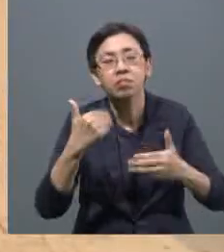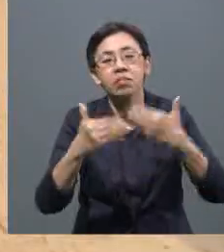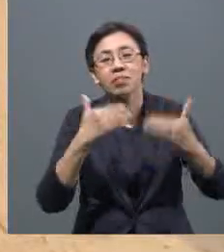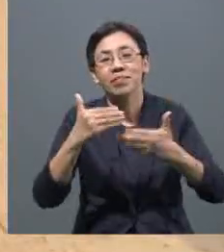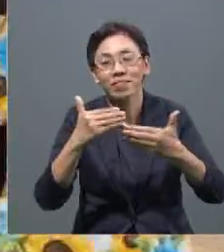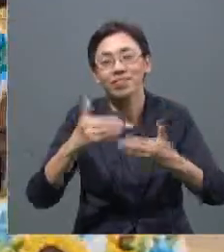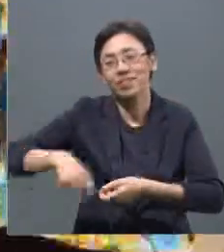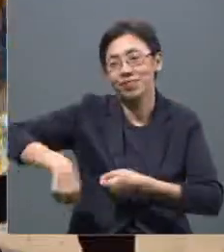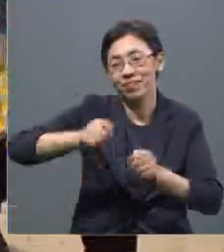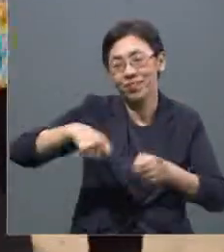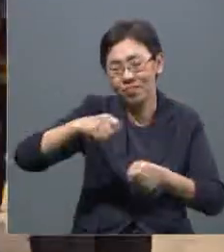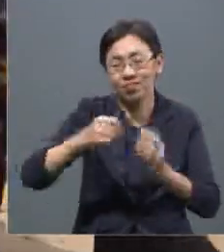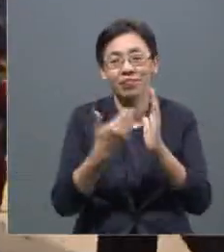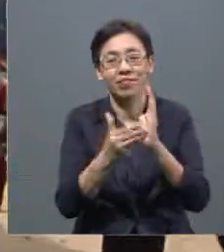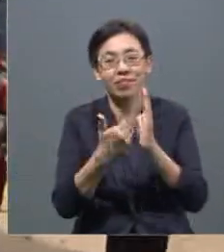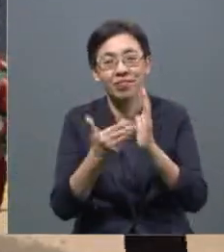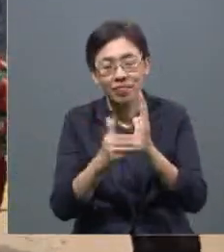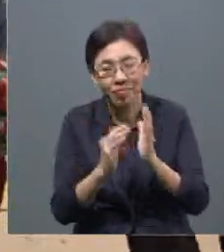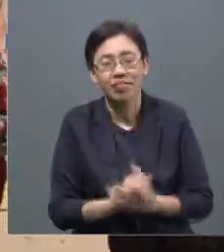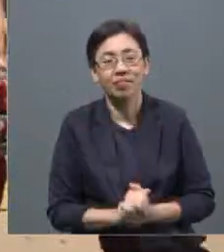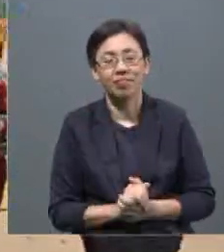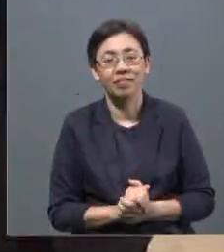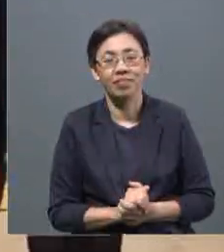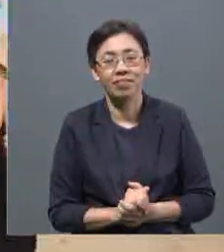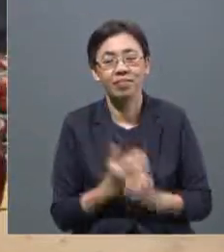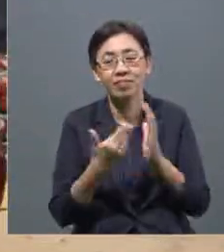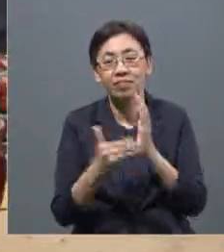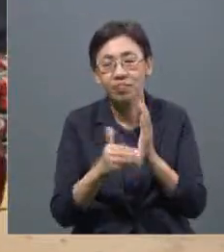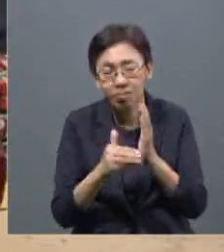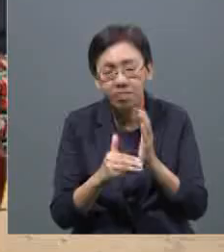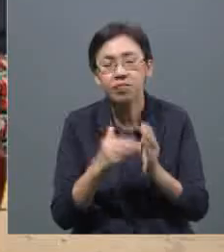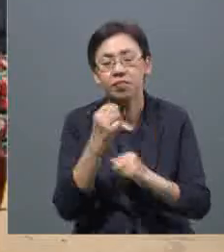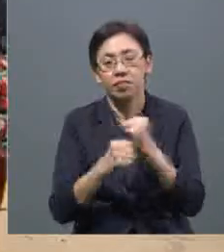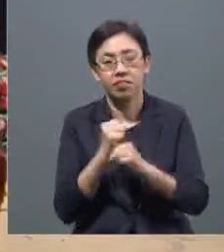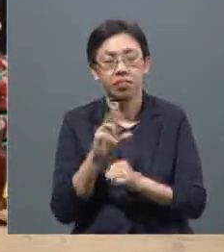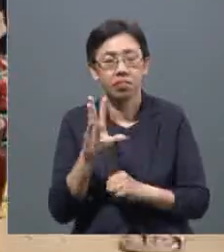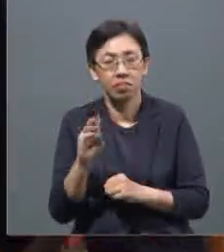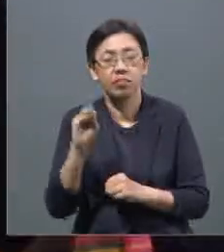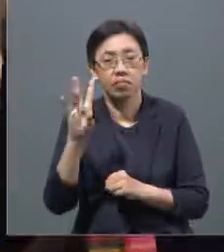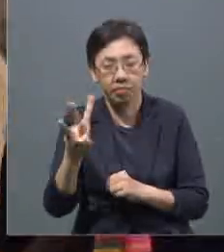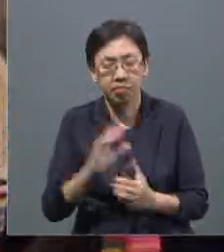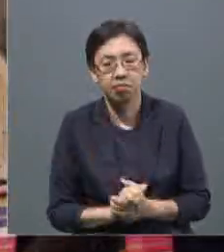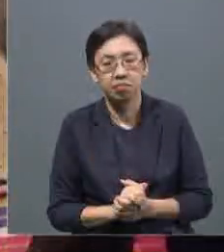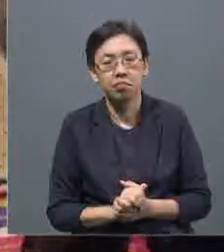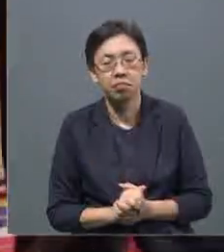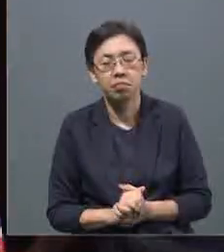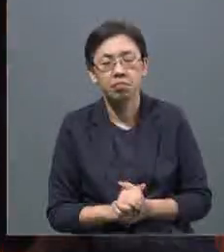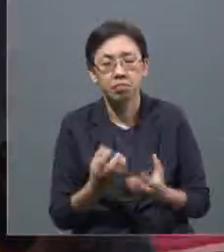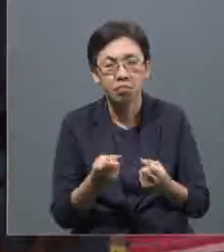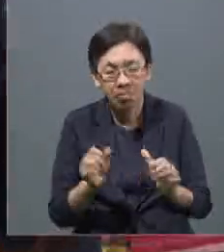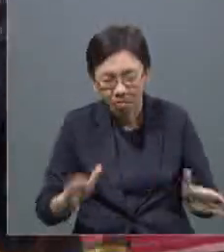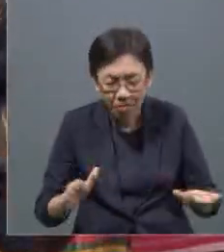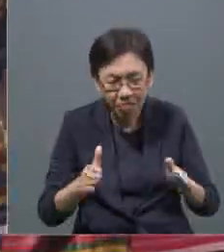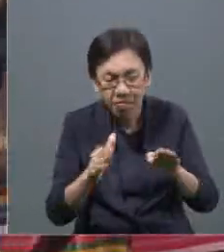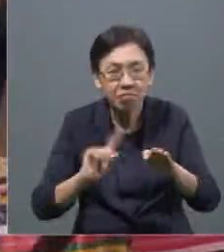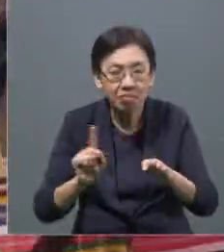ประเพณีสุดยอดสงกรานต์อีสานเทศกาลดอกคูนเสียงแคนและถนนข้าวเหนียวประจำปี2567บรรยากาศภายในงานก็เป็นไปอย่างคึกคัก